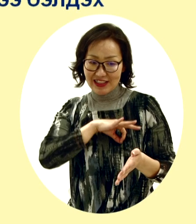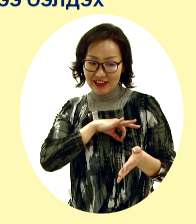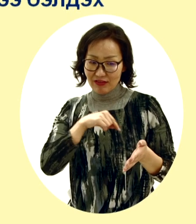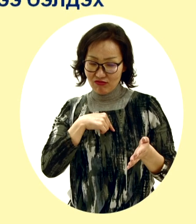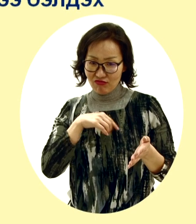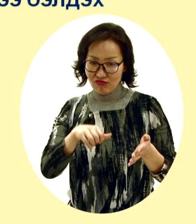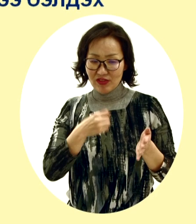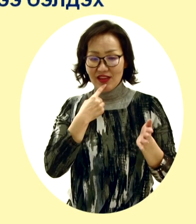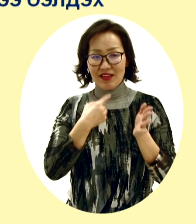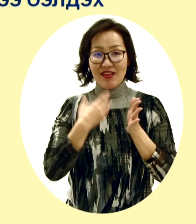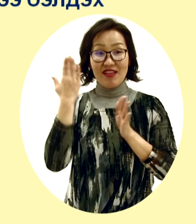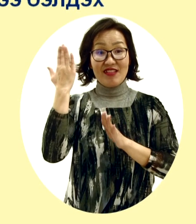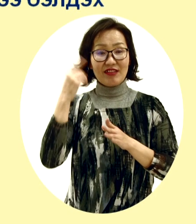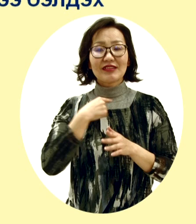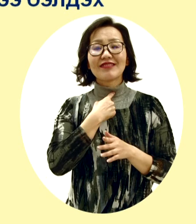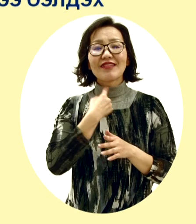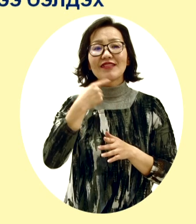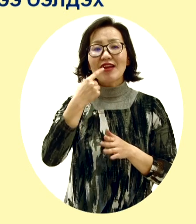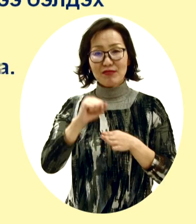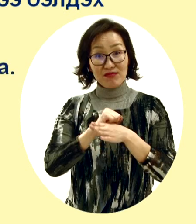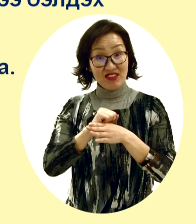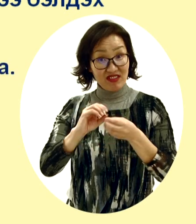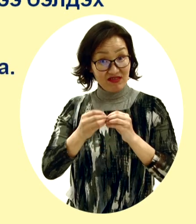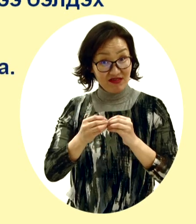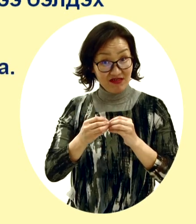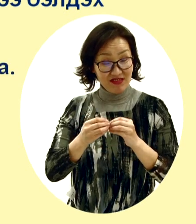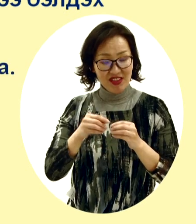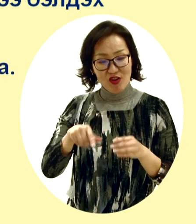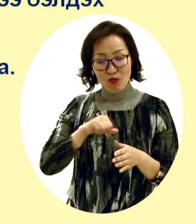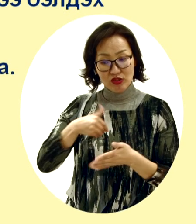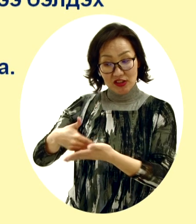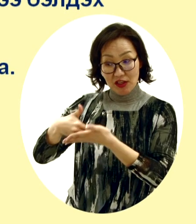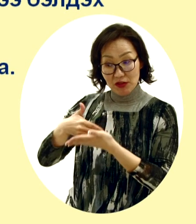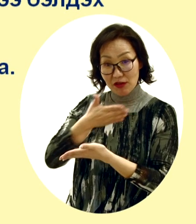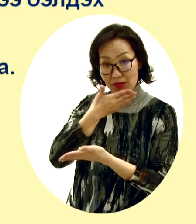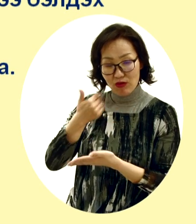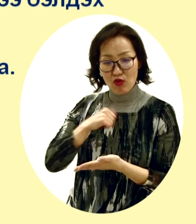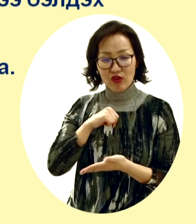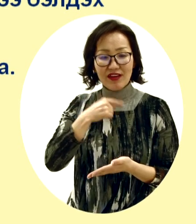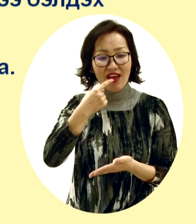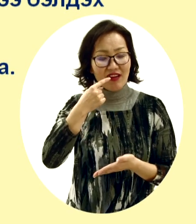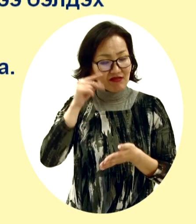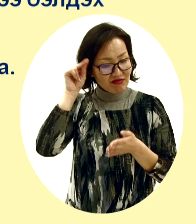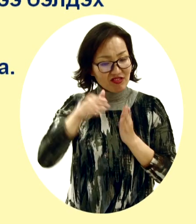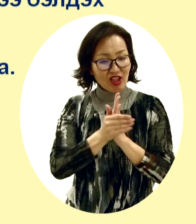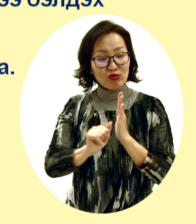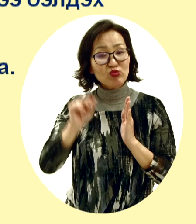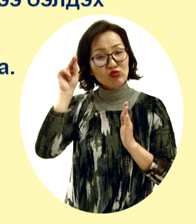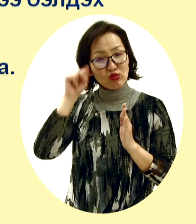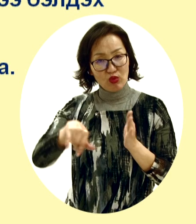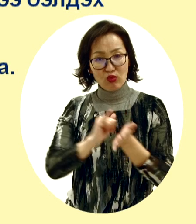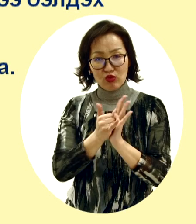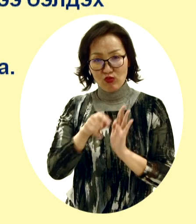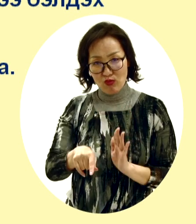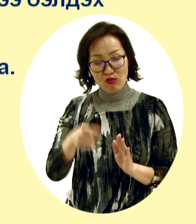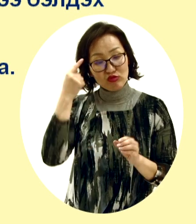бэлтгэх. Илтгэхийн тулд ярих бэлтгэлийг хийх. Бусдын дэмжлэггүйгээр ярих чадварт суралцнаа гэсэн